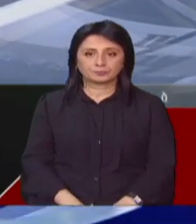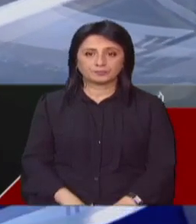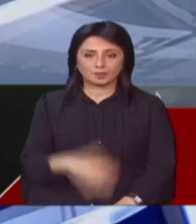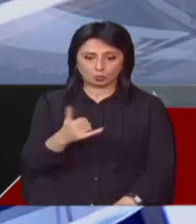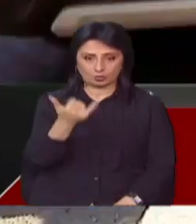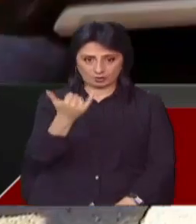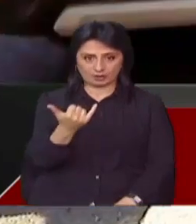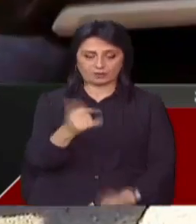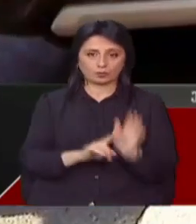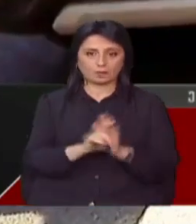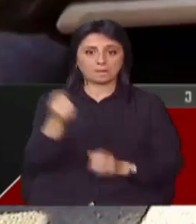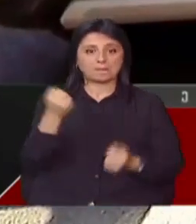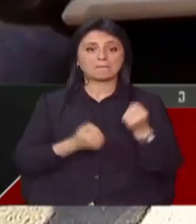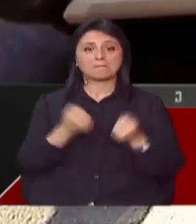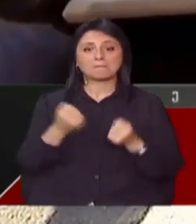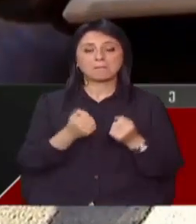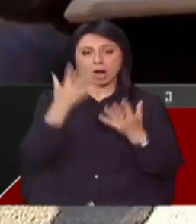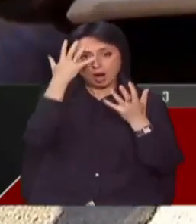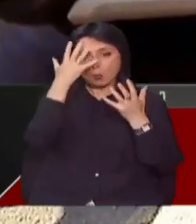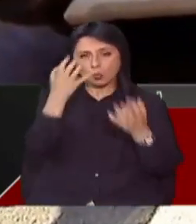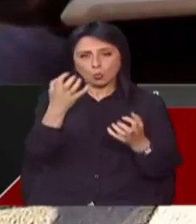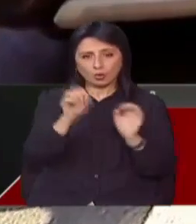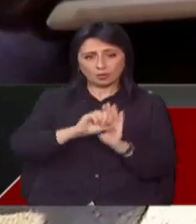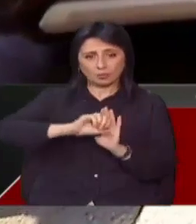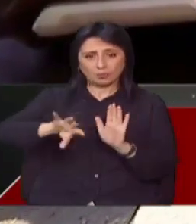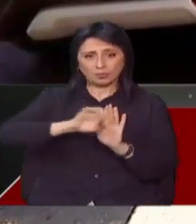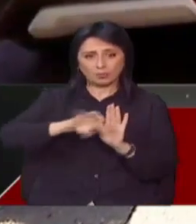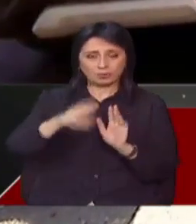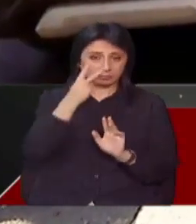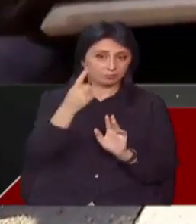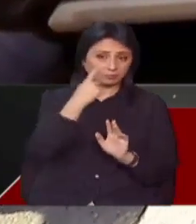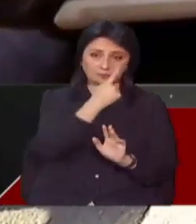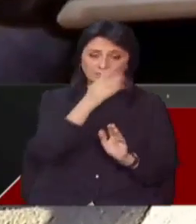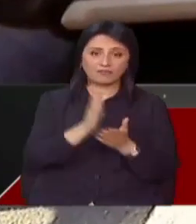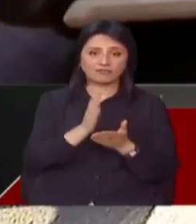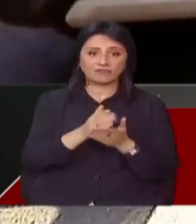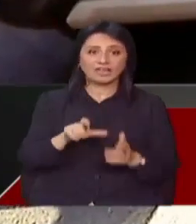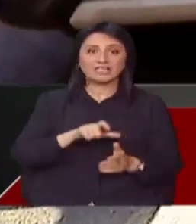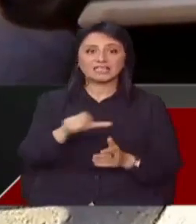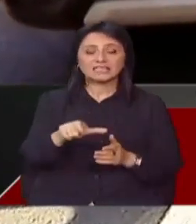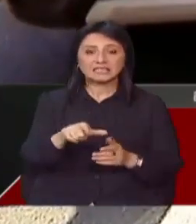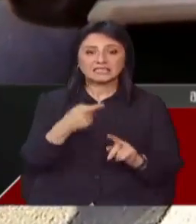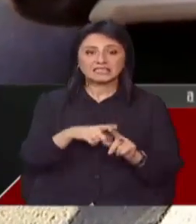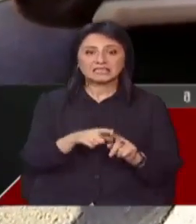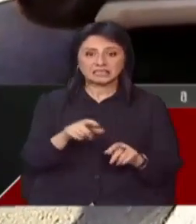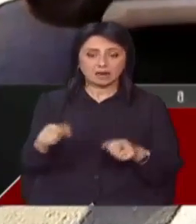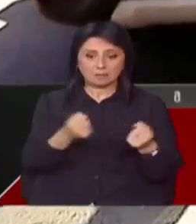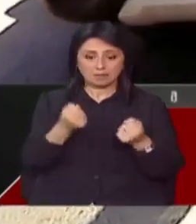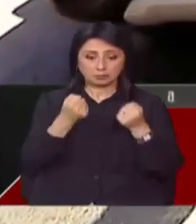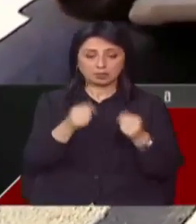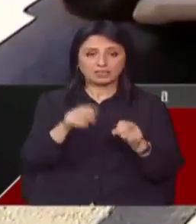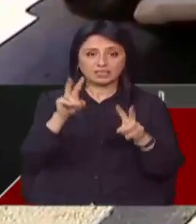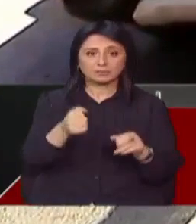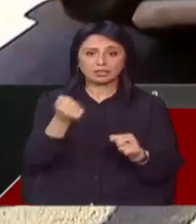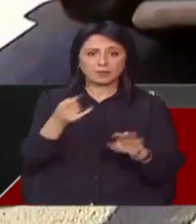Უკვე დღეიდან ავტომობილები, რომლებსაც მუქი ფერის გამონაბოლქვი აქვთ, ხილული გამონაბოლქვი აქვთ, გზებზე გადაადგილებისას